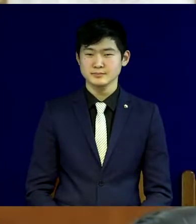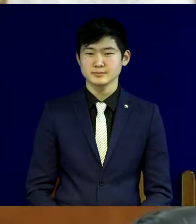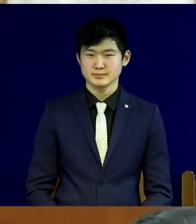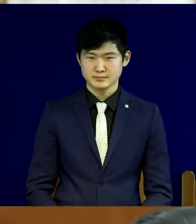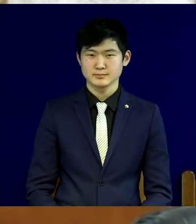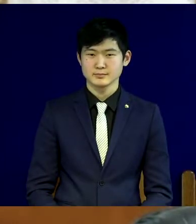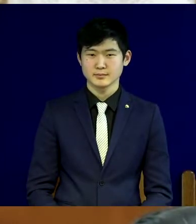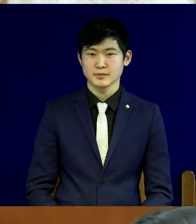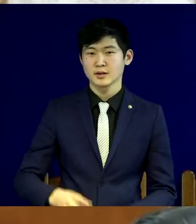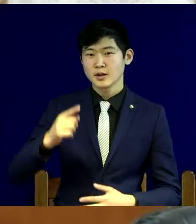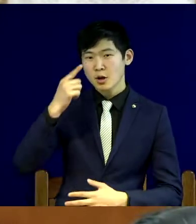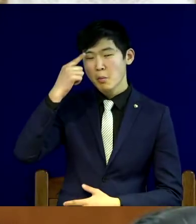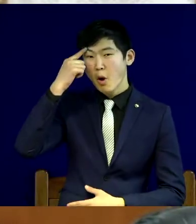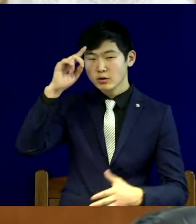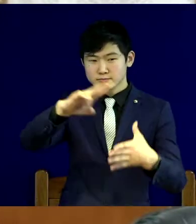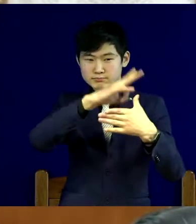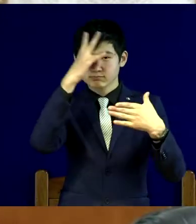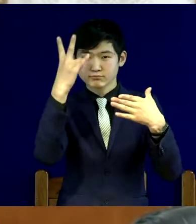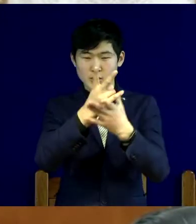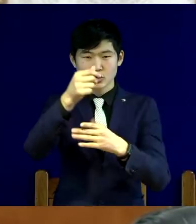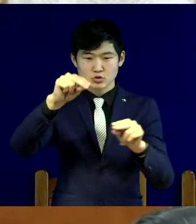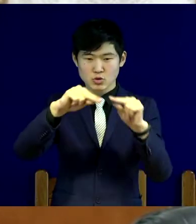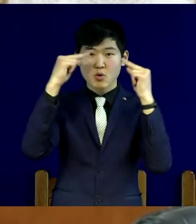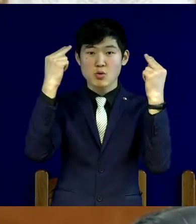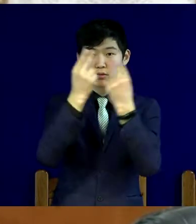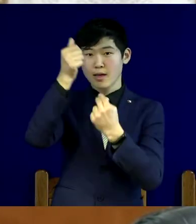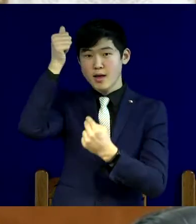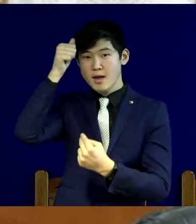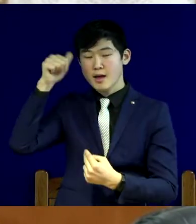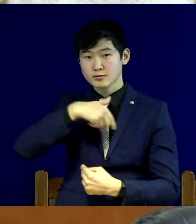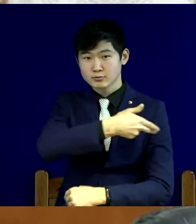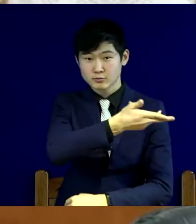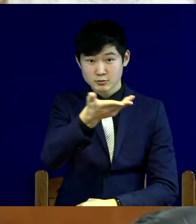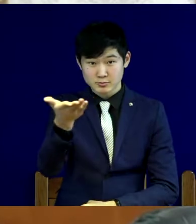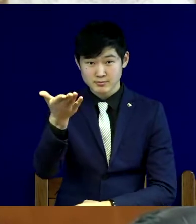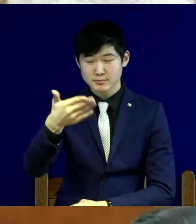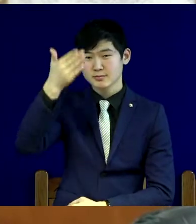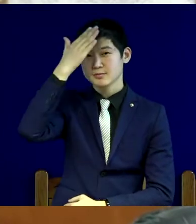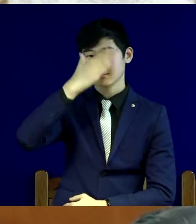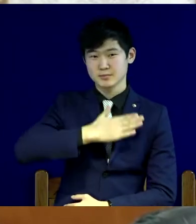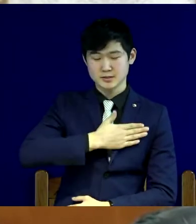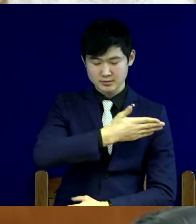몽골 내 있는 모든 교회 형제 자매들 그동안 안녕하셨습니까